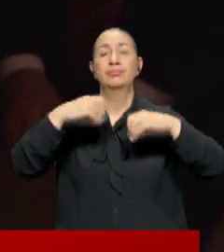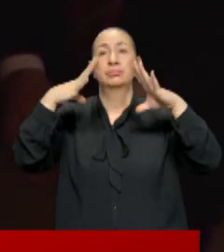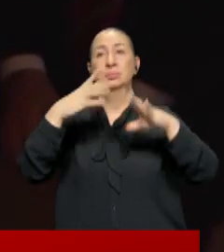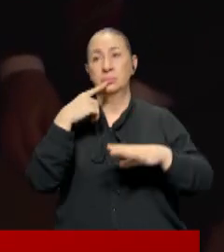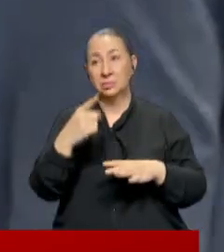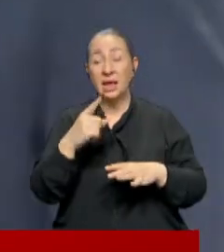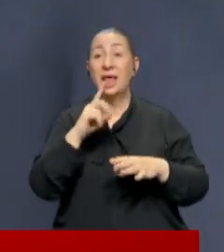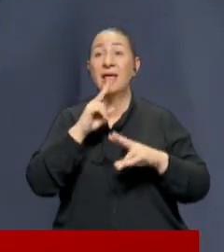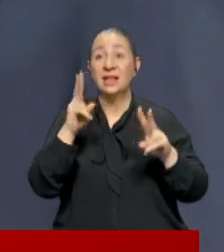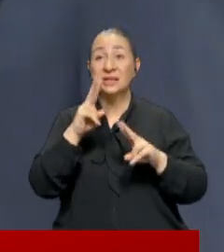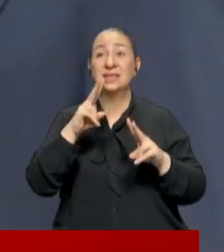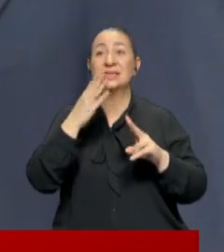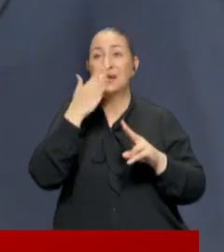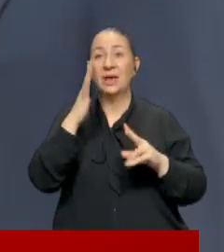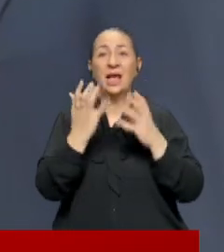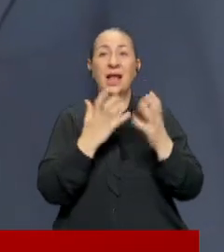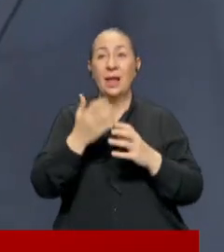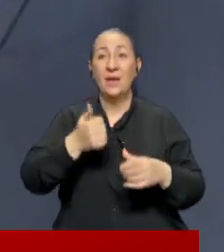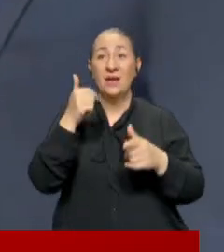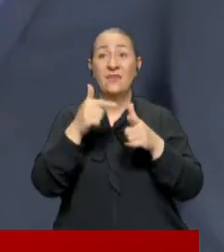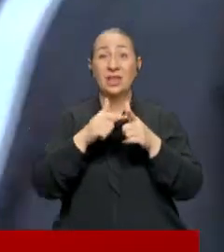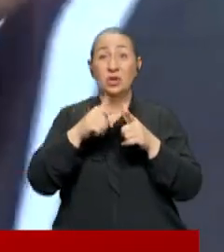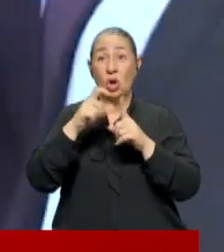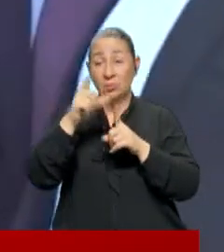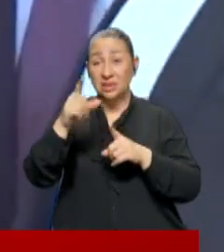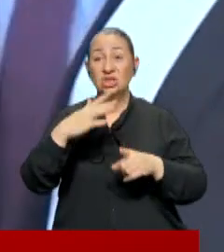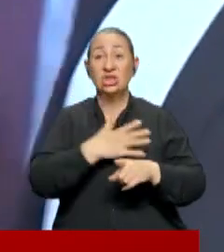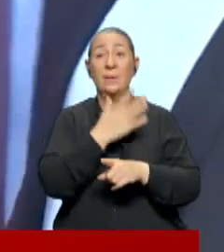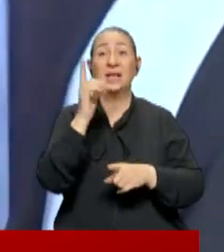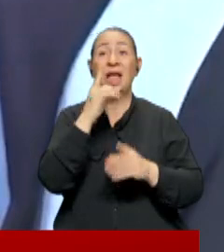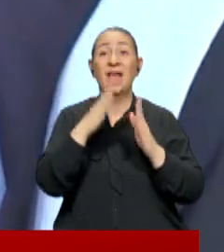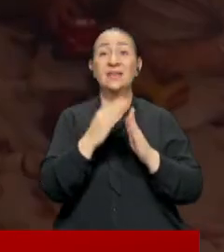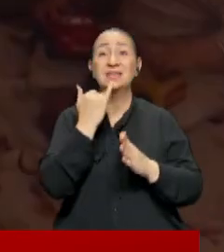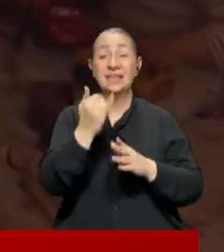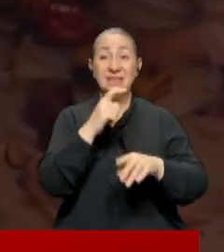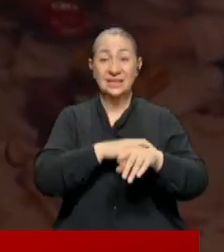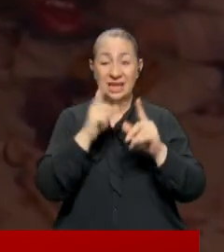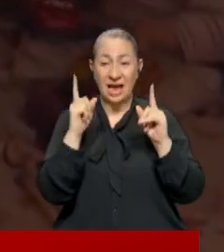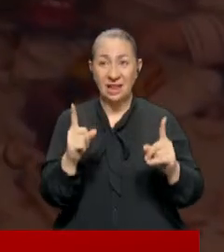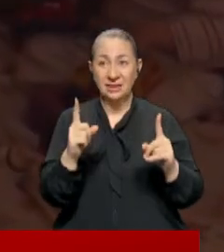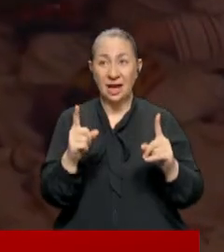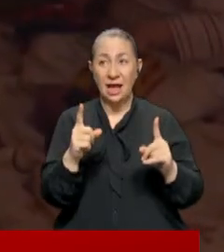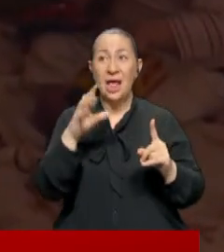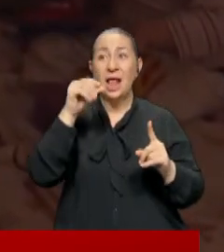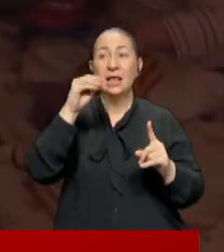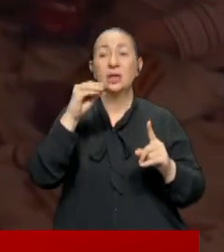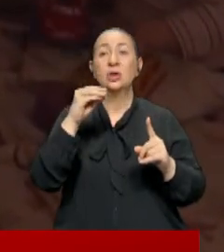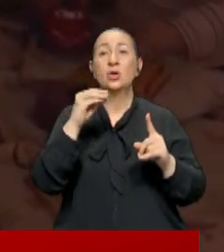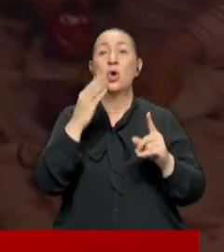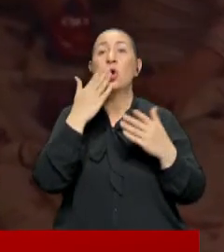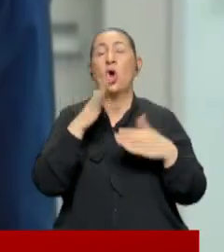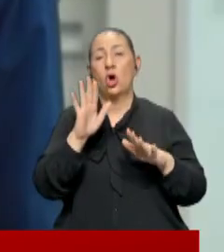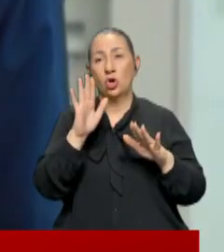dedi. Enerji ve Tabii Kaynaklar Bakanı Fatih Dönmez ise CHP liderinin evi ziyaret ettiği saat aralığında elektrik